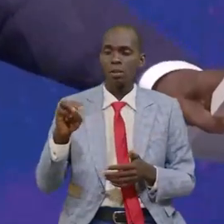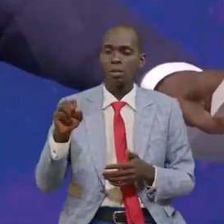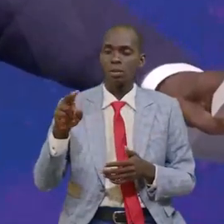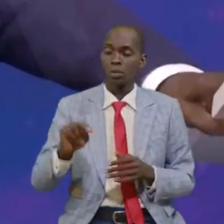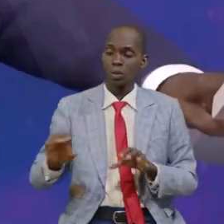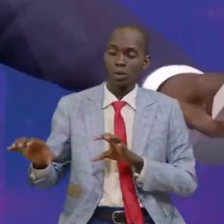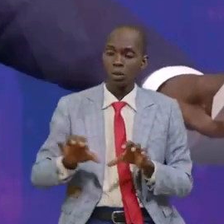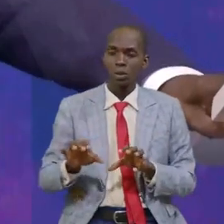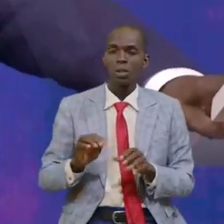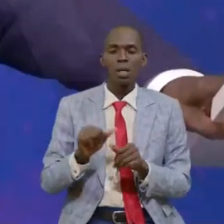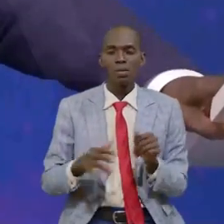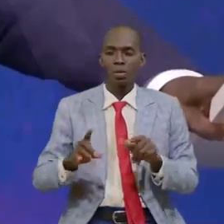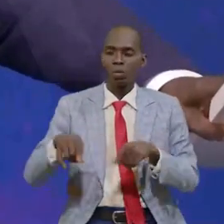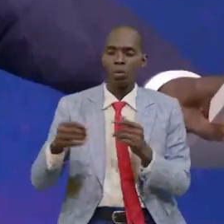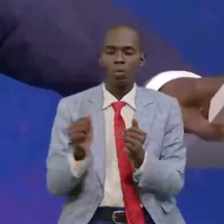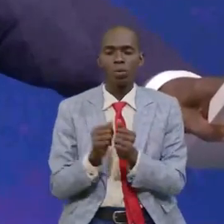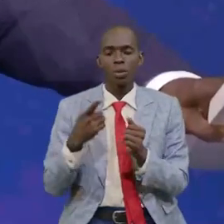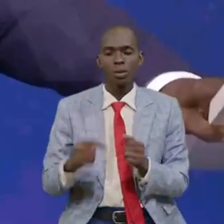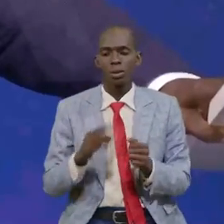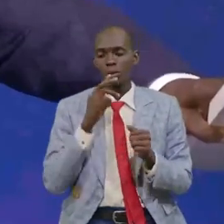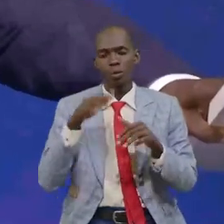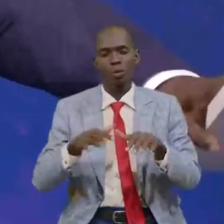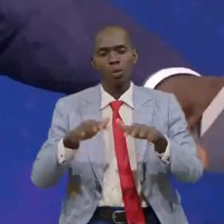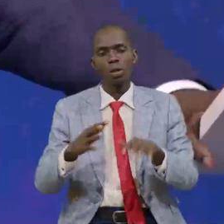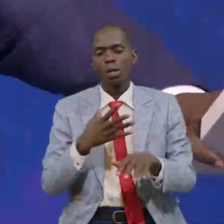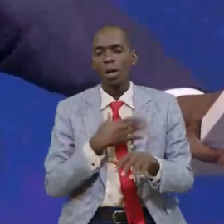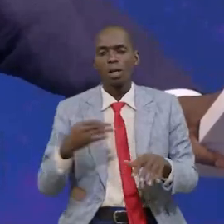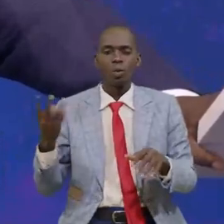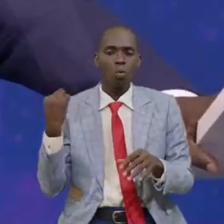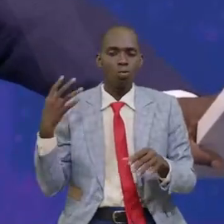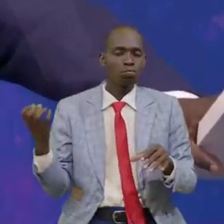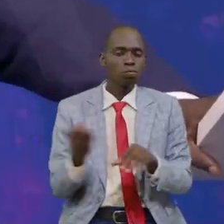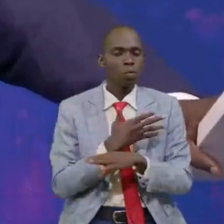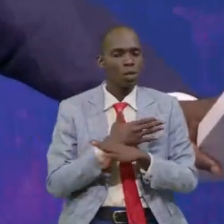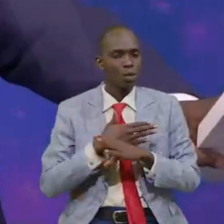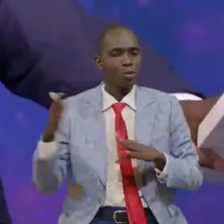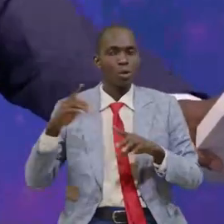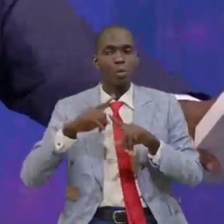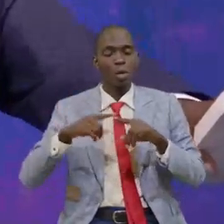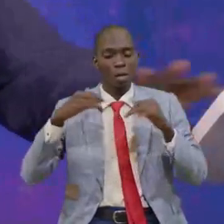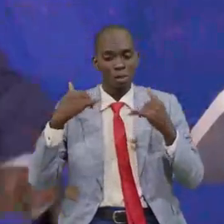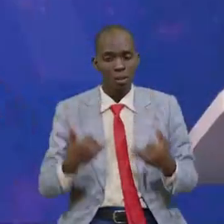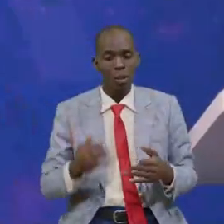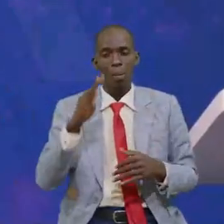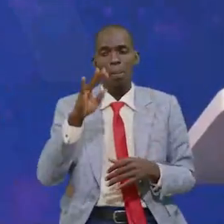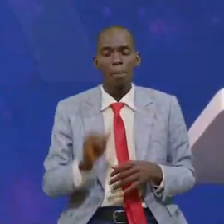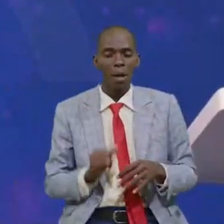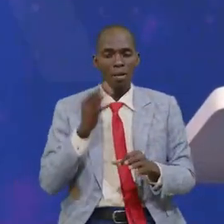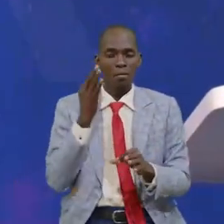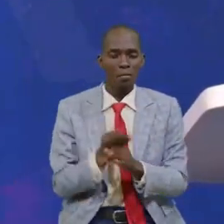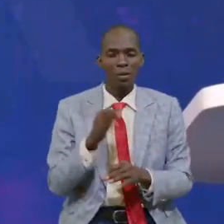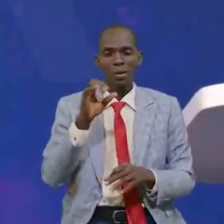tout a passé par la mer. Et tout a été balayé. Mais maintenant, par la foi,